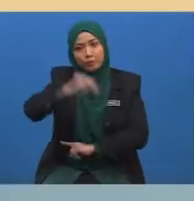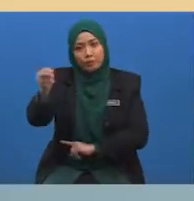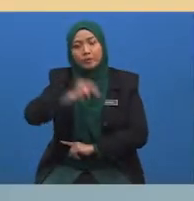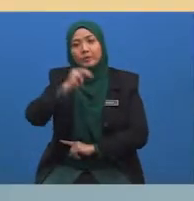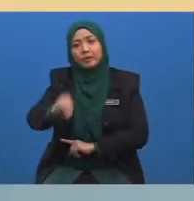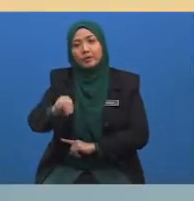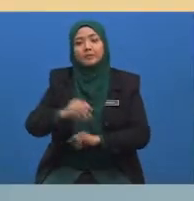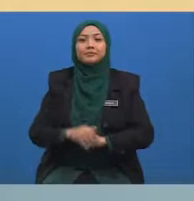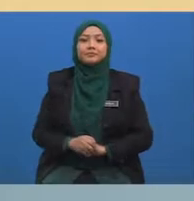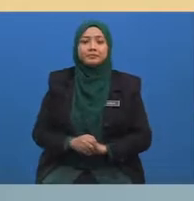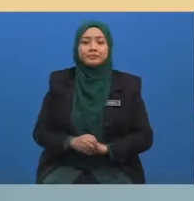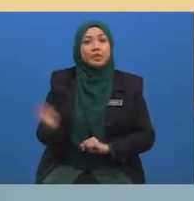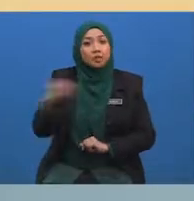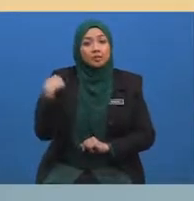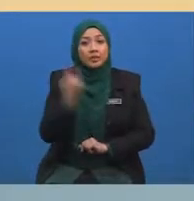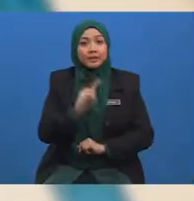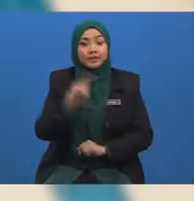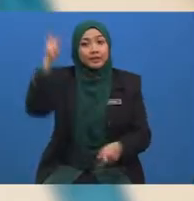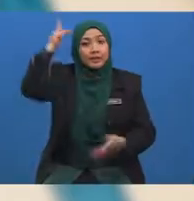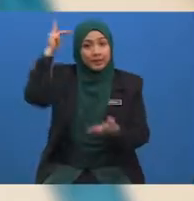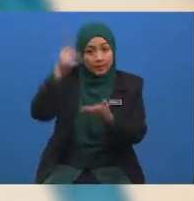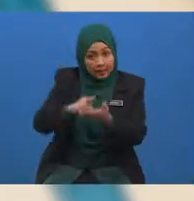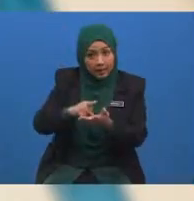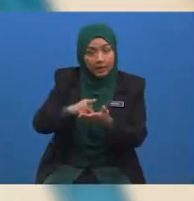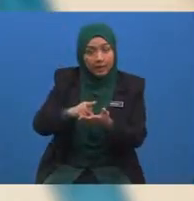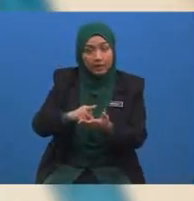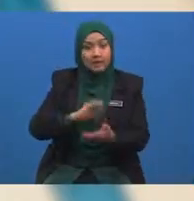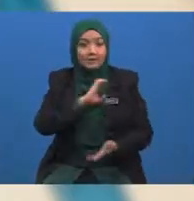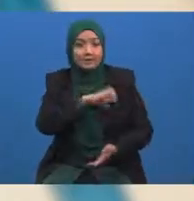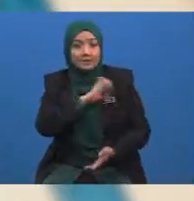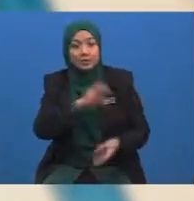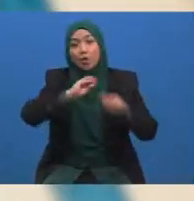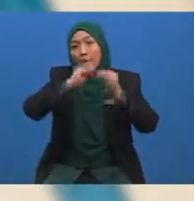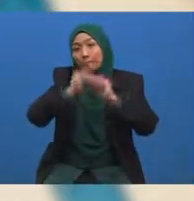Jom kita kenali lagi ciri-ciri nombor perdana.